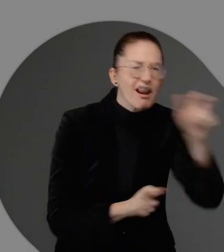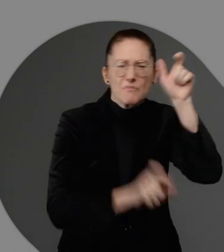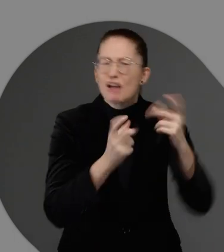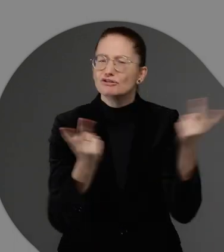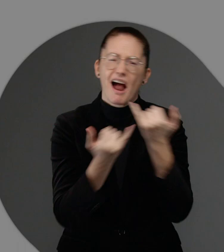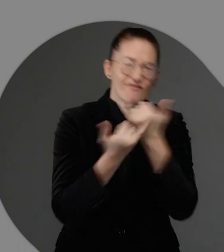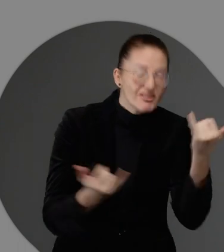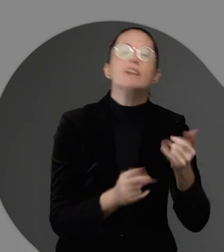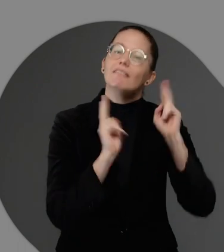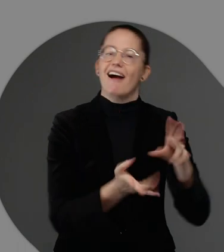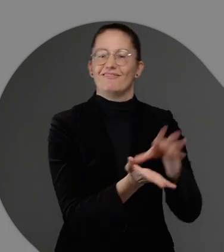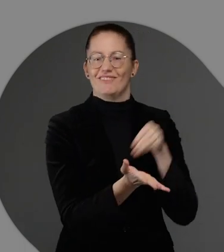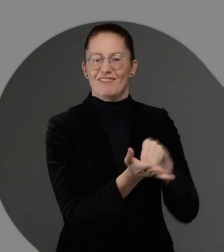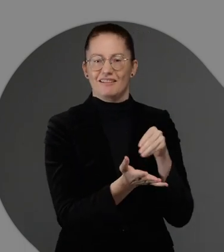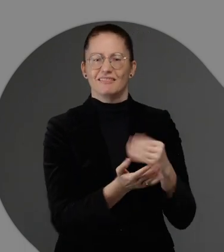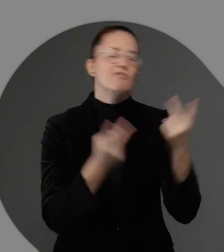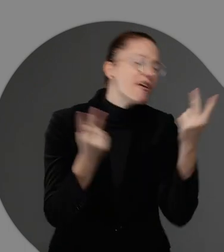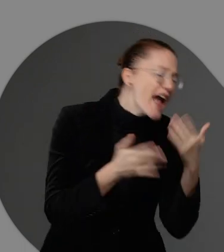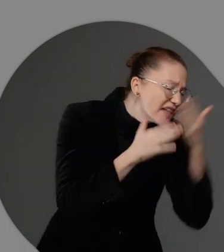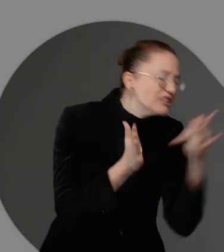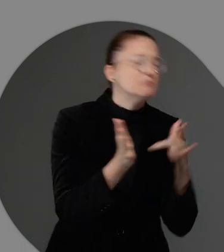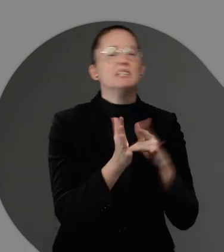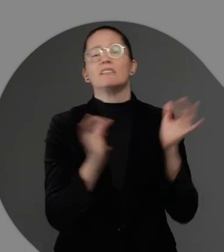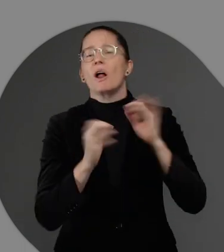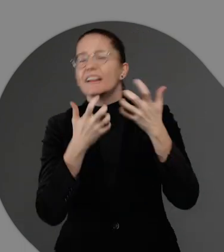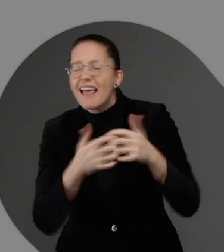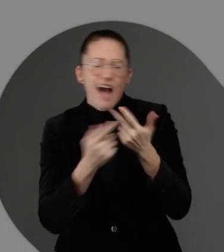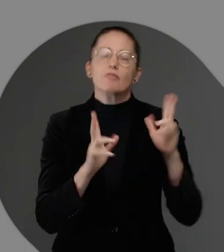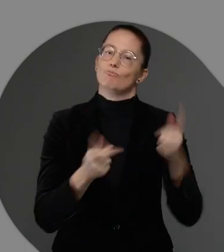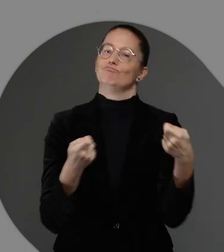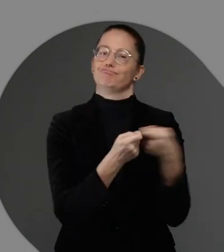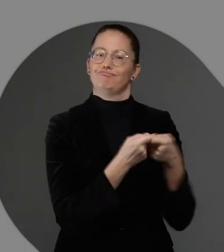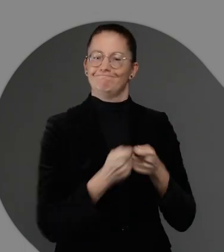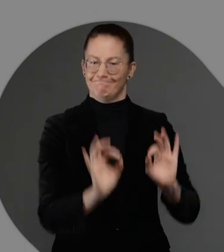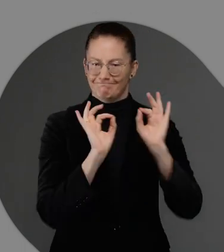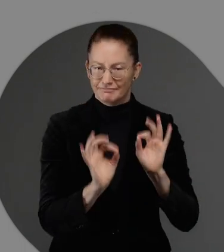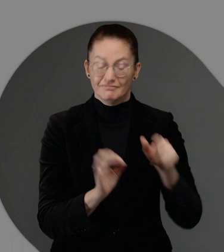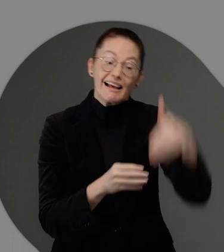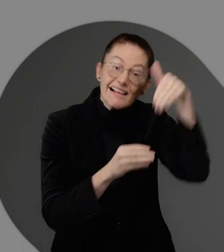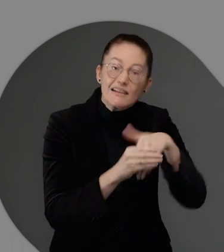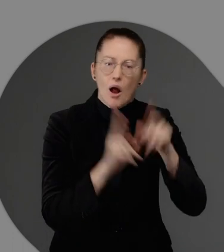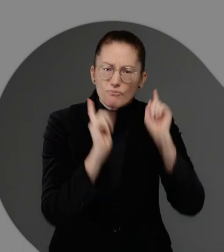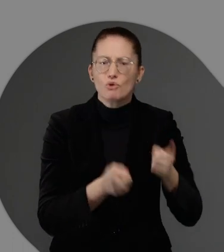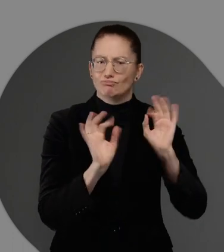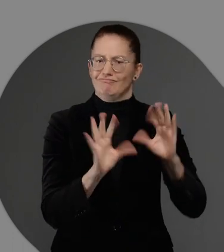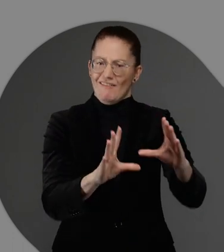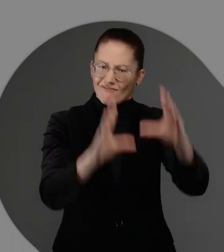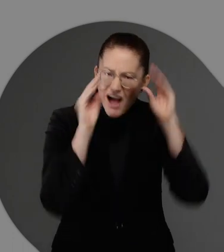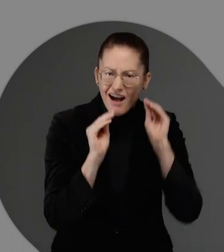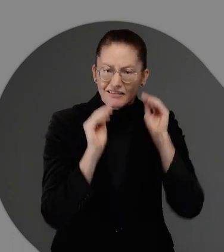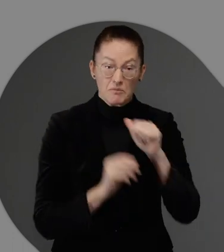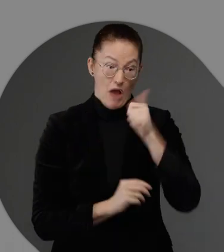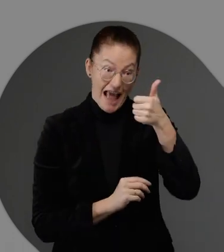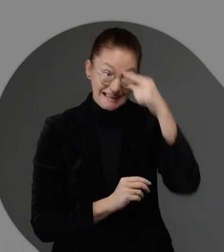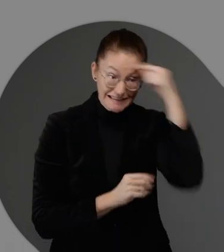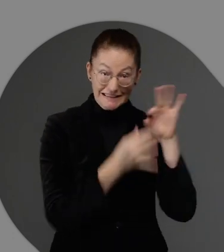egal wer zugreift oder mit welchen Hilfsmitteln oder Geräten zugegriffen wird. Inhalte sind wahrnehmbar, also nicht nur für